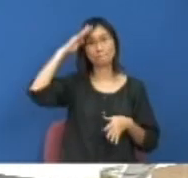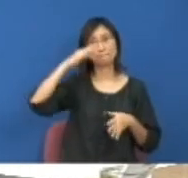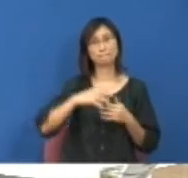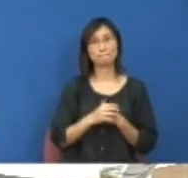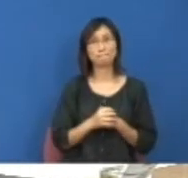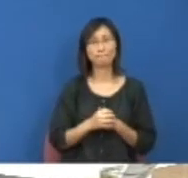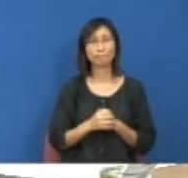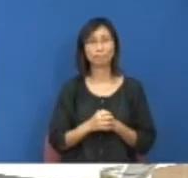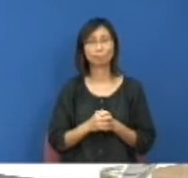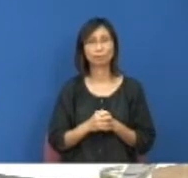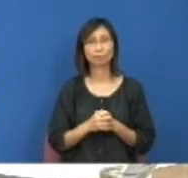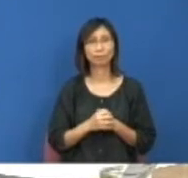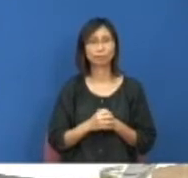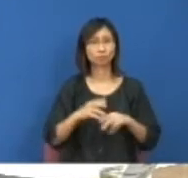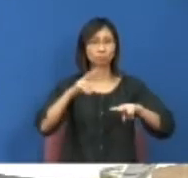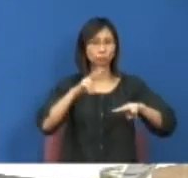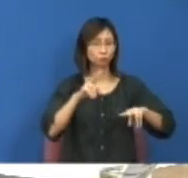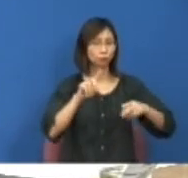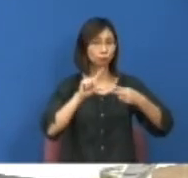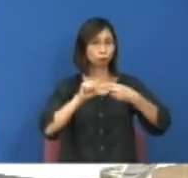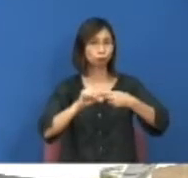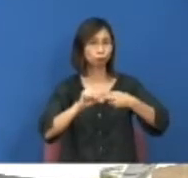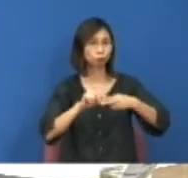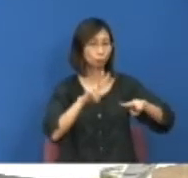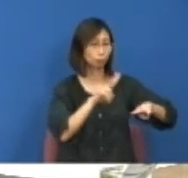呢、這個。即係同共產黨